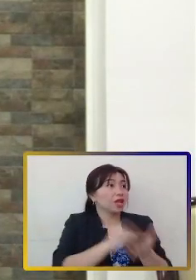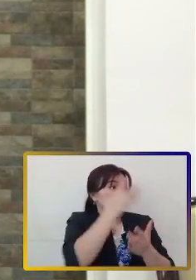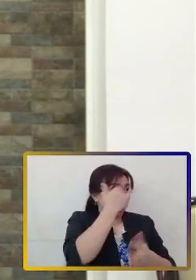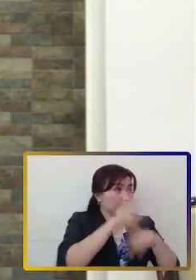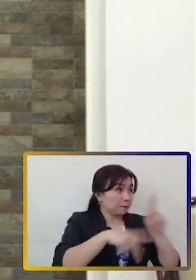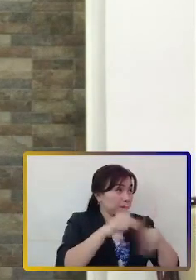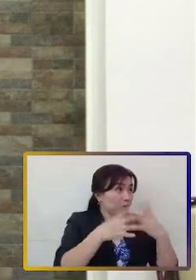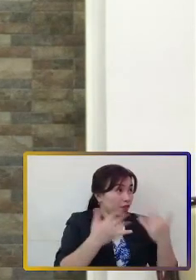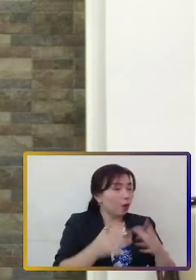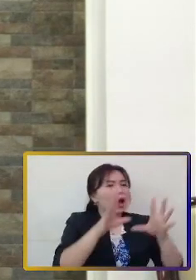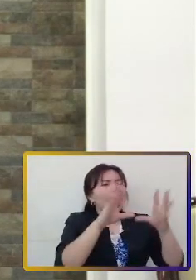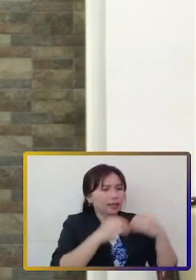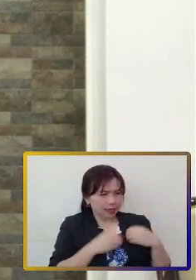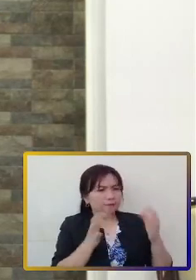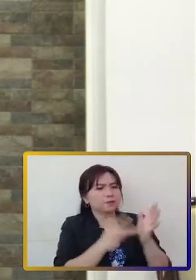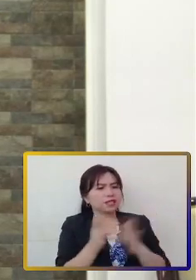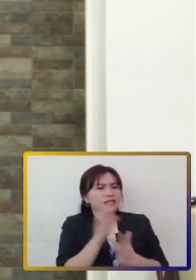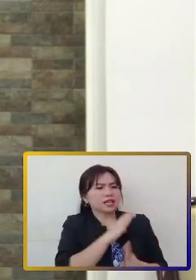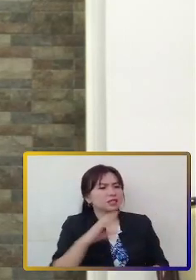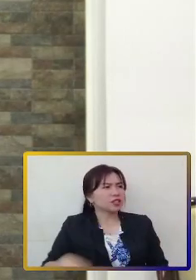pero hindi bilang